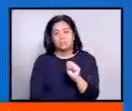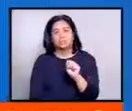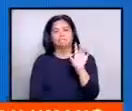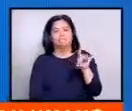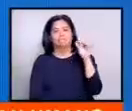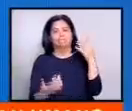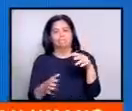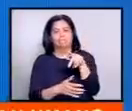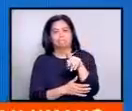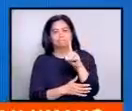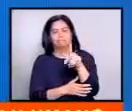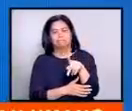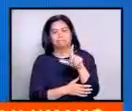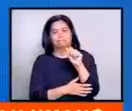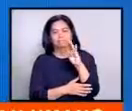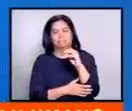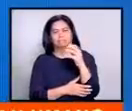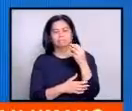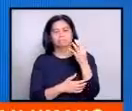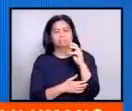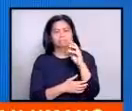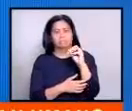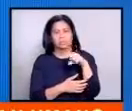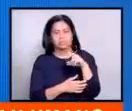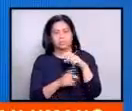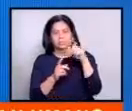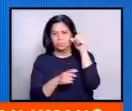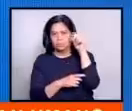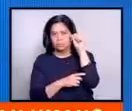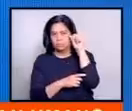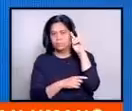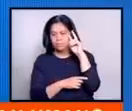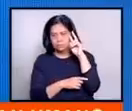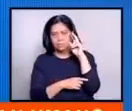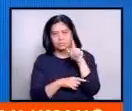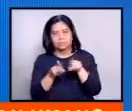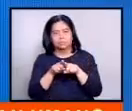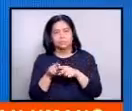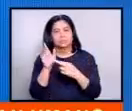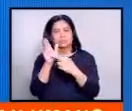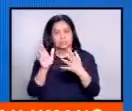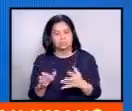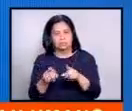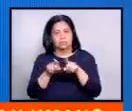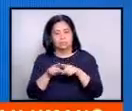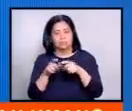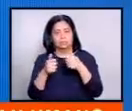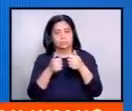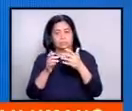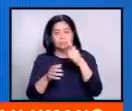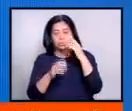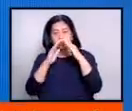Napili na ng PDP laban si Marinduque Congressman Lord Alan Velasco bilang pambato nila sa